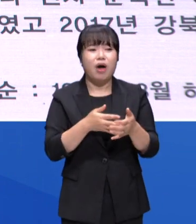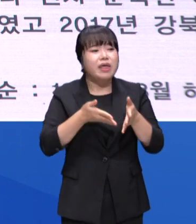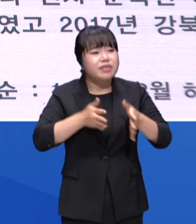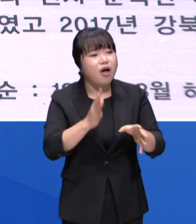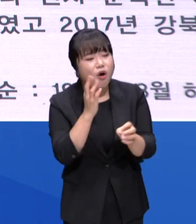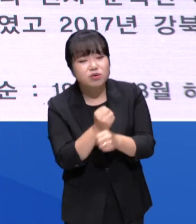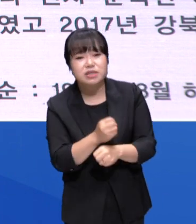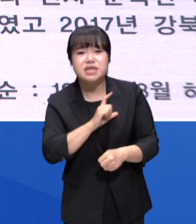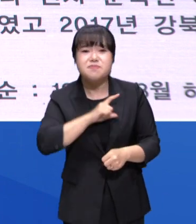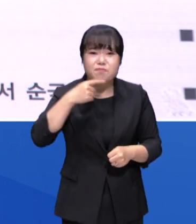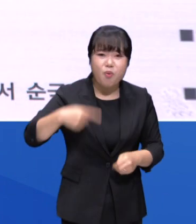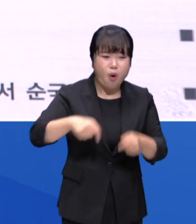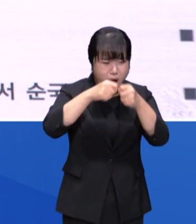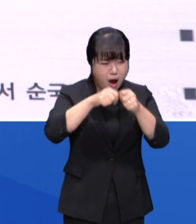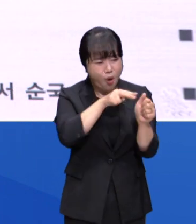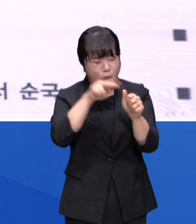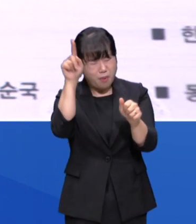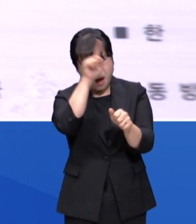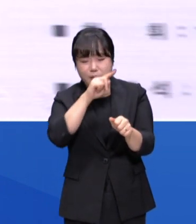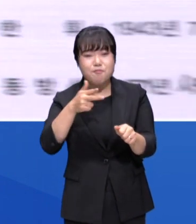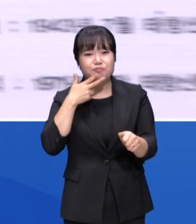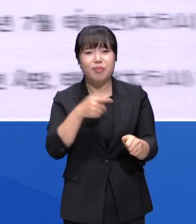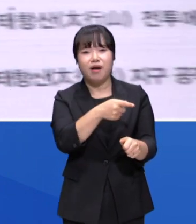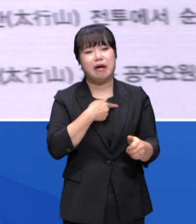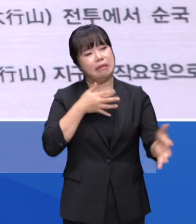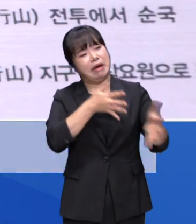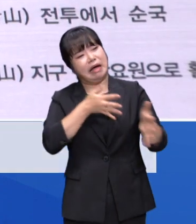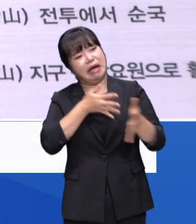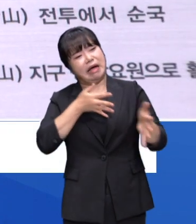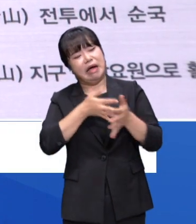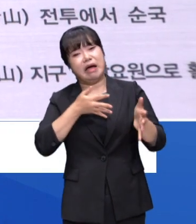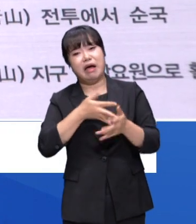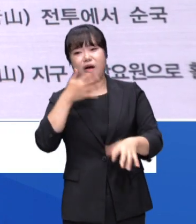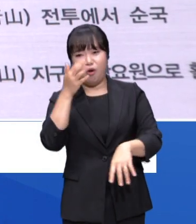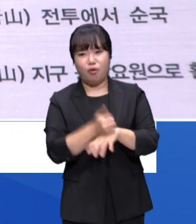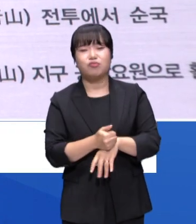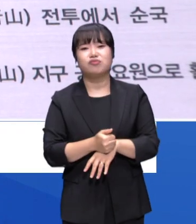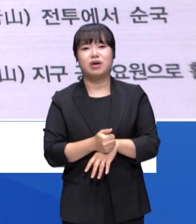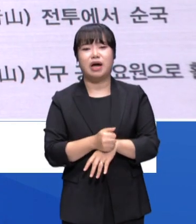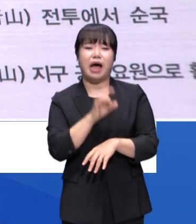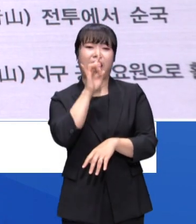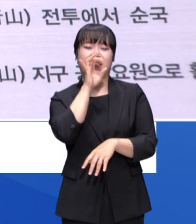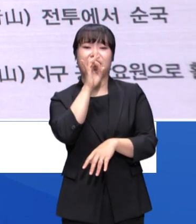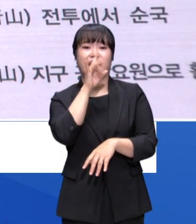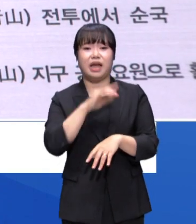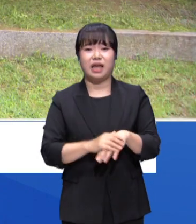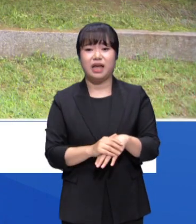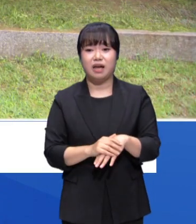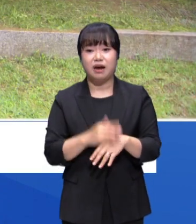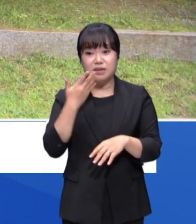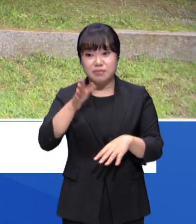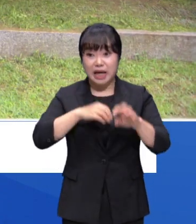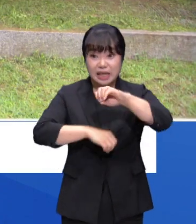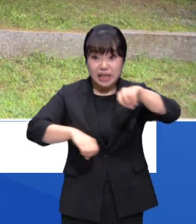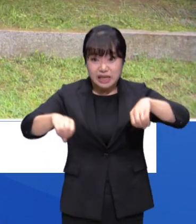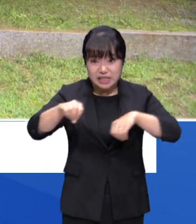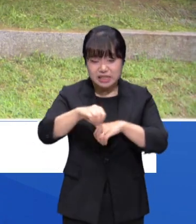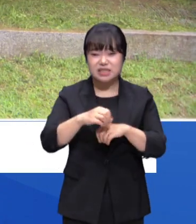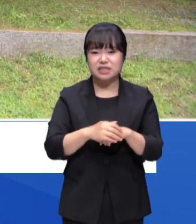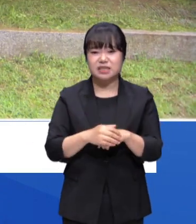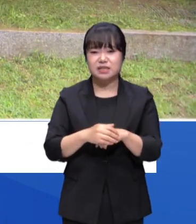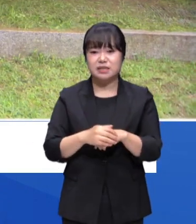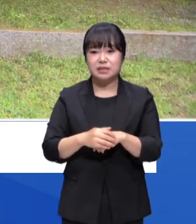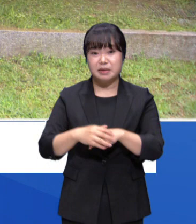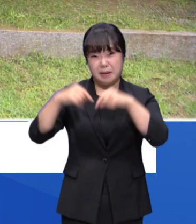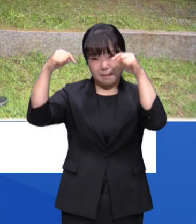이제 정확히 나오지 않다 보니까 계속 탈락을 하셨고 네. 저희들이 인정을 못하다가 대신 이제 심사 기준이 그동안